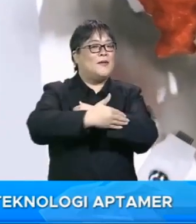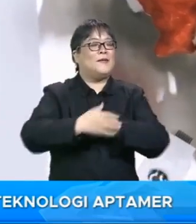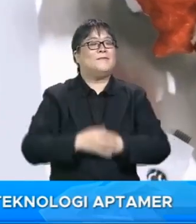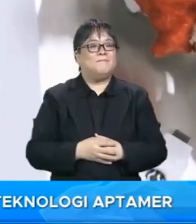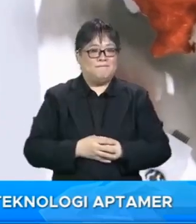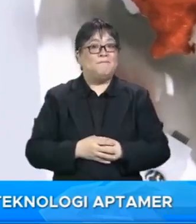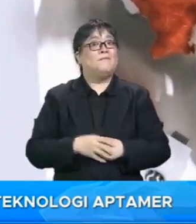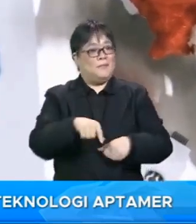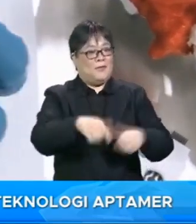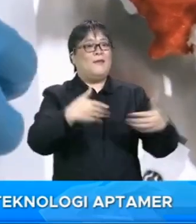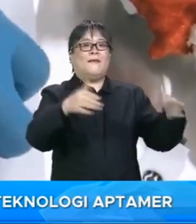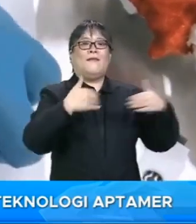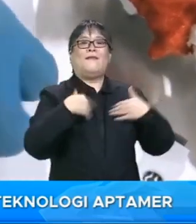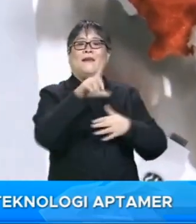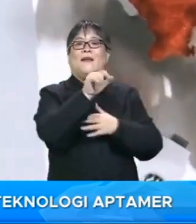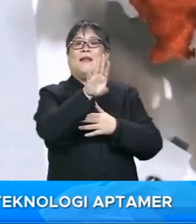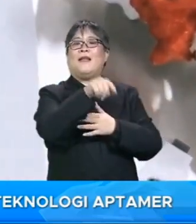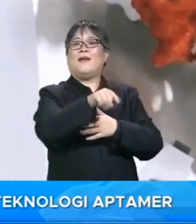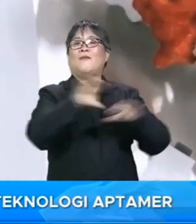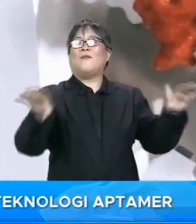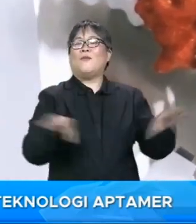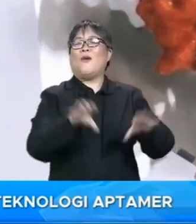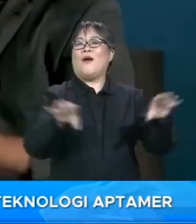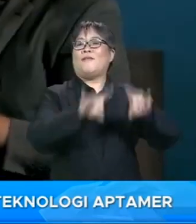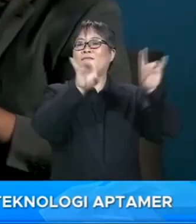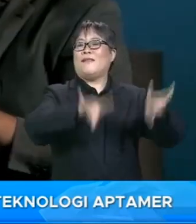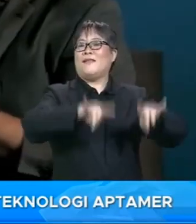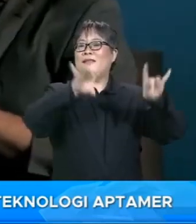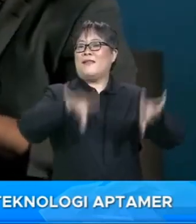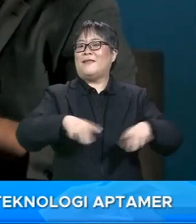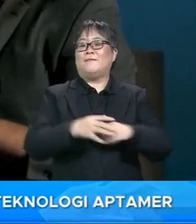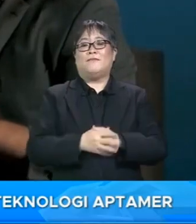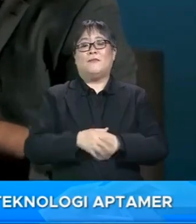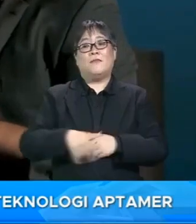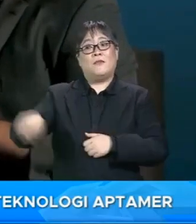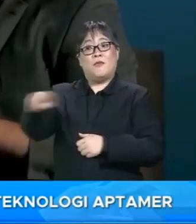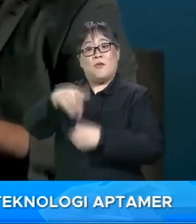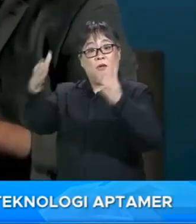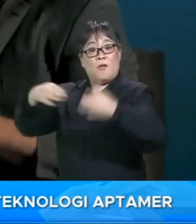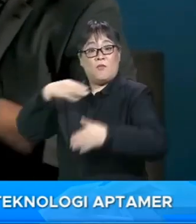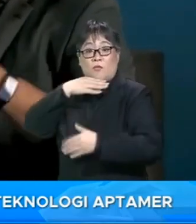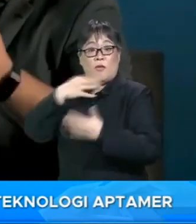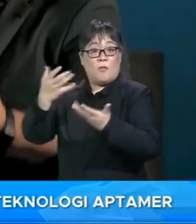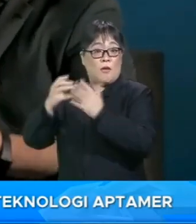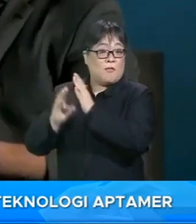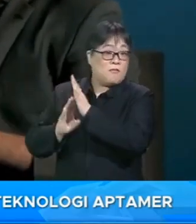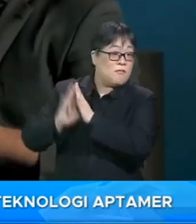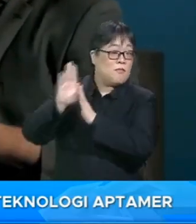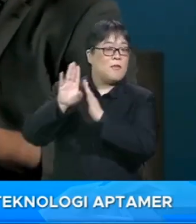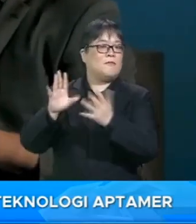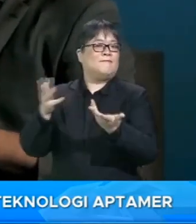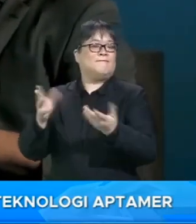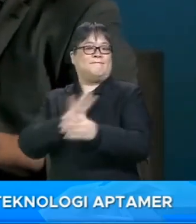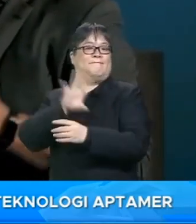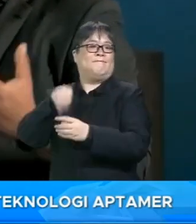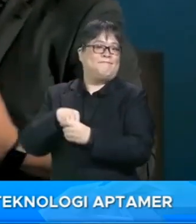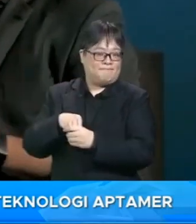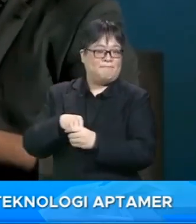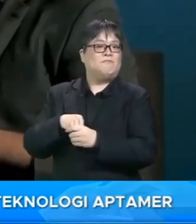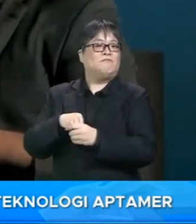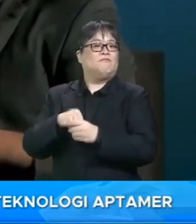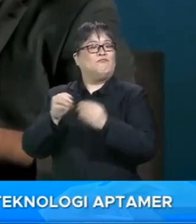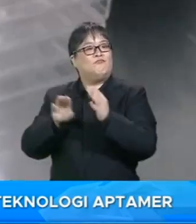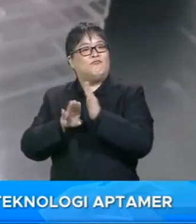kita ada satu makmal yang dapat melakukan perkara berikut. Untuk anak-anak muda yang ingin membangunkan atau menggiat dalam